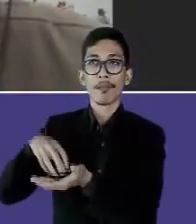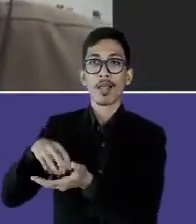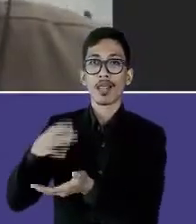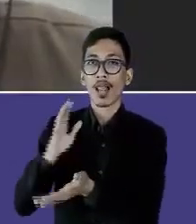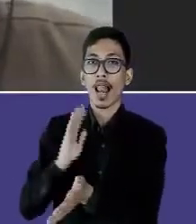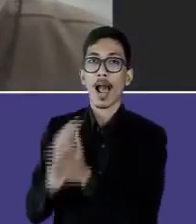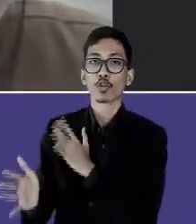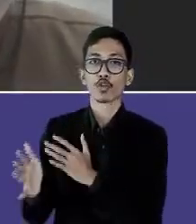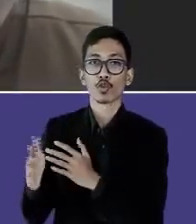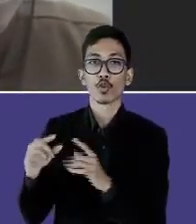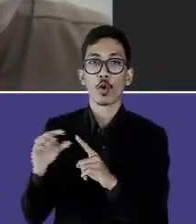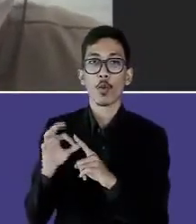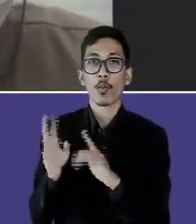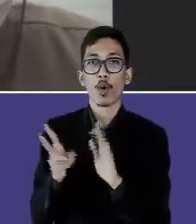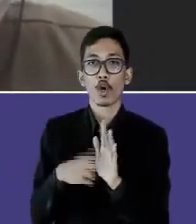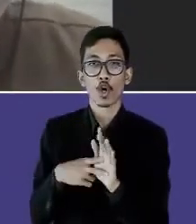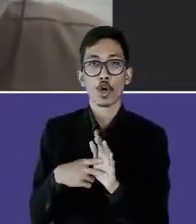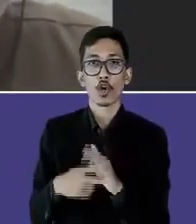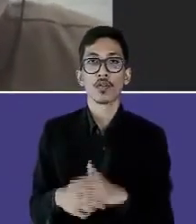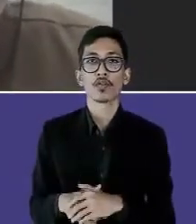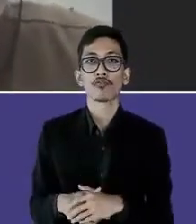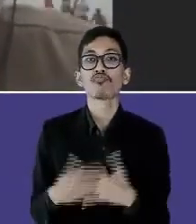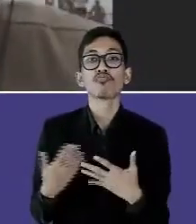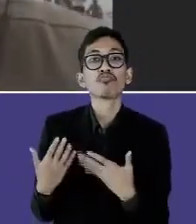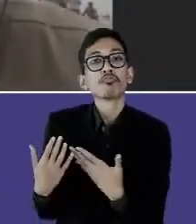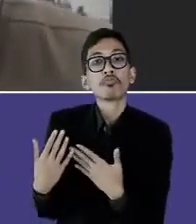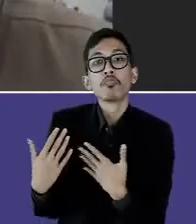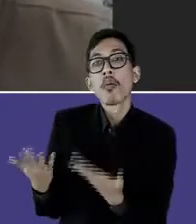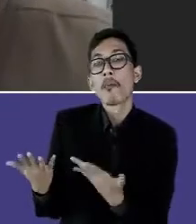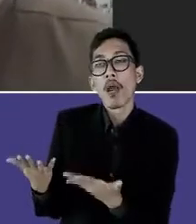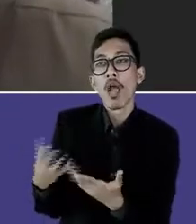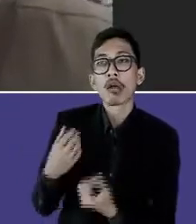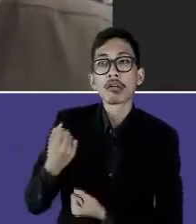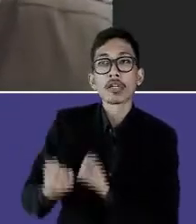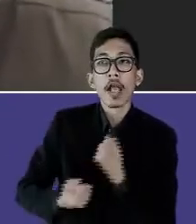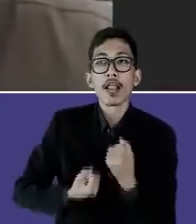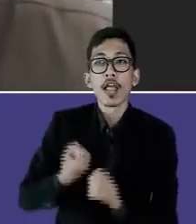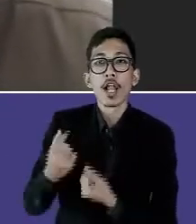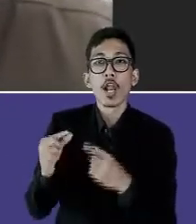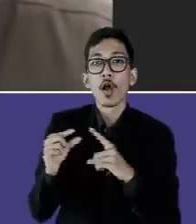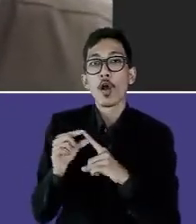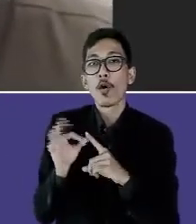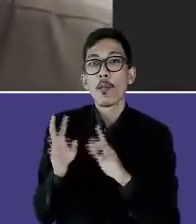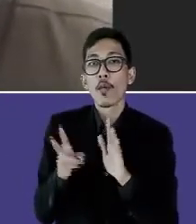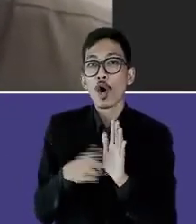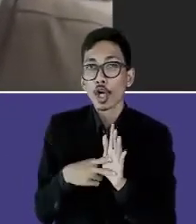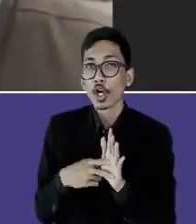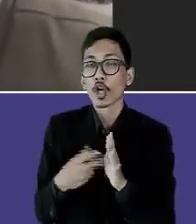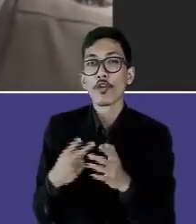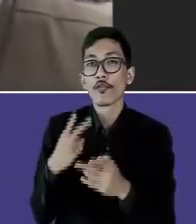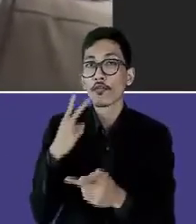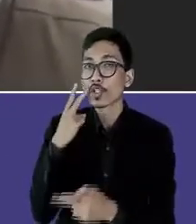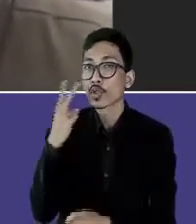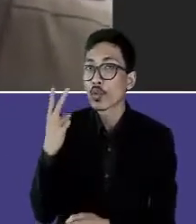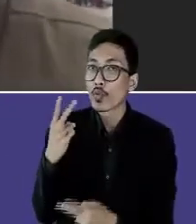Silakan Yoan, kegiatan yang berlangsung di sana dan visualnya silakan